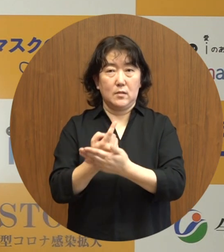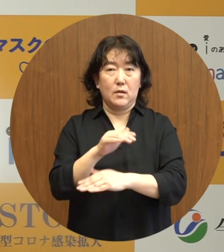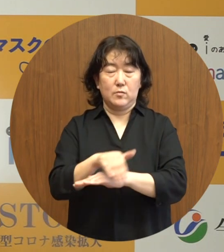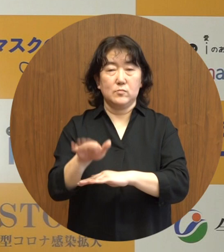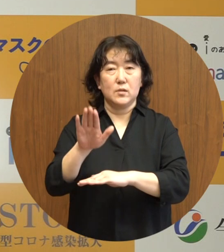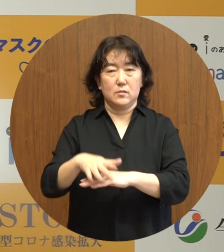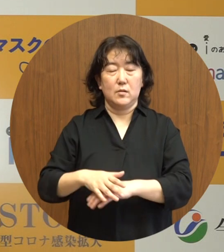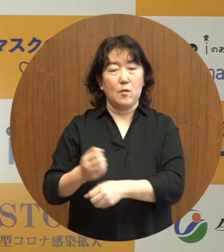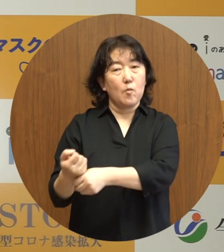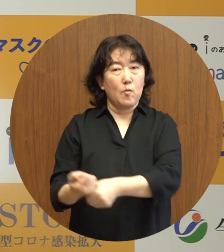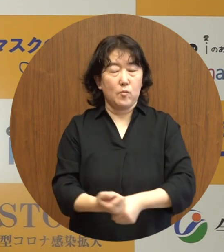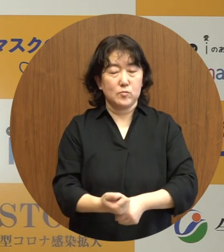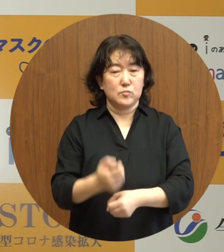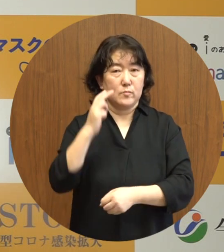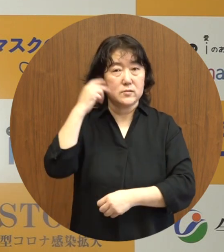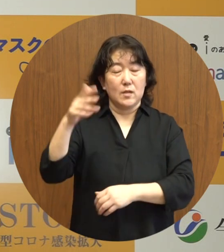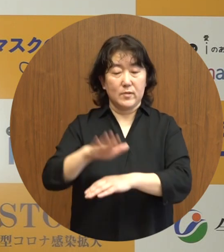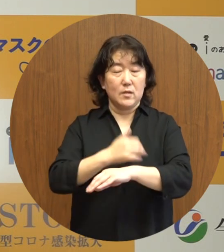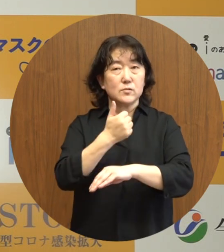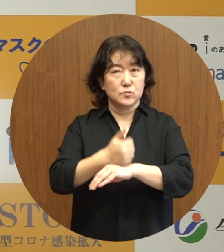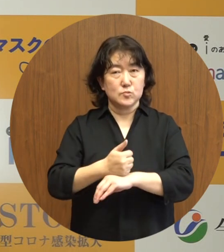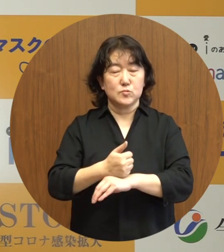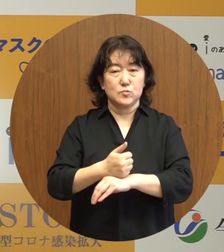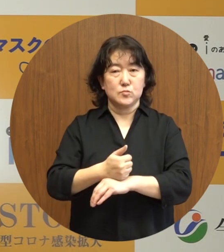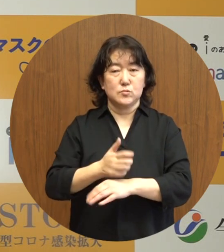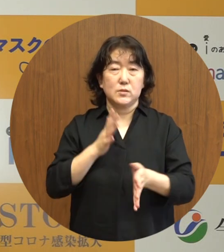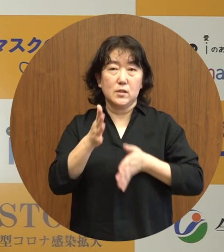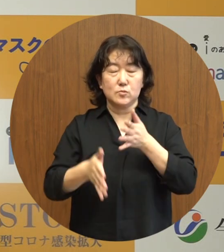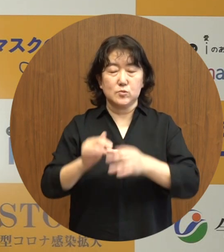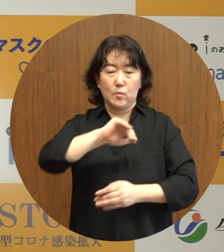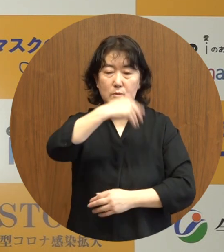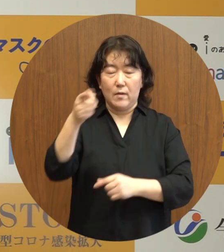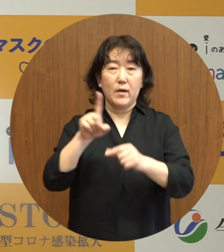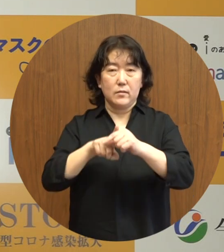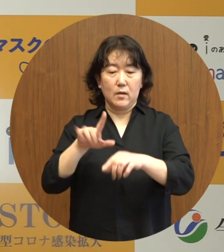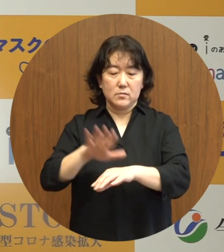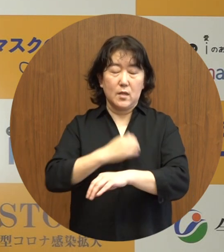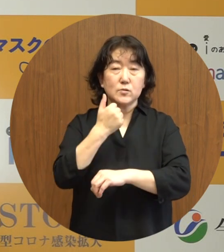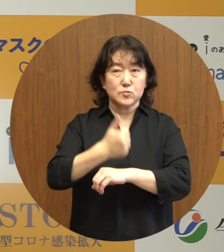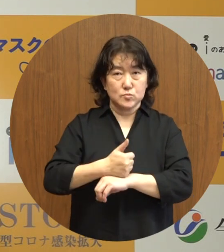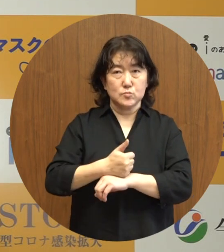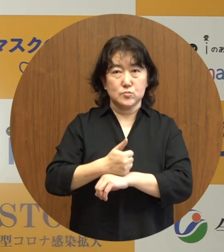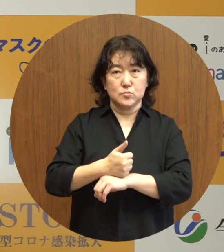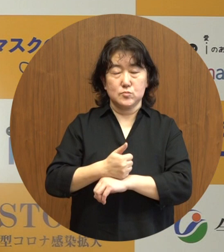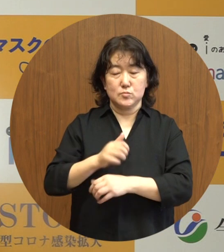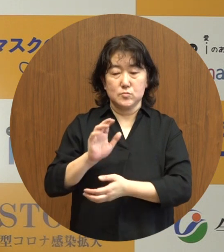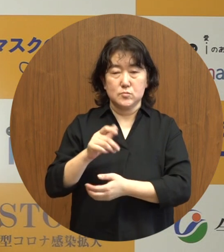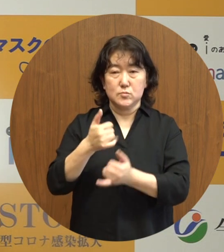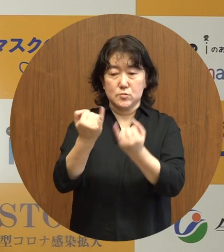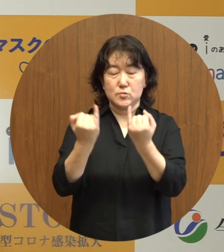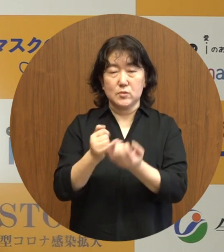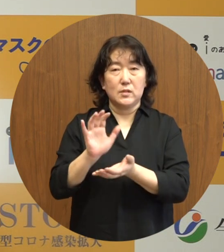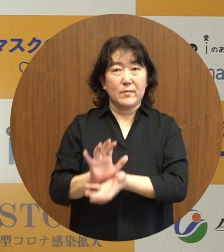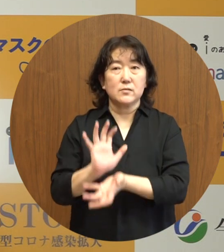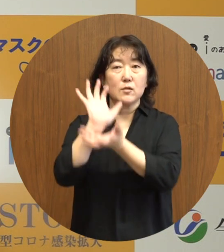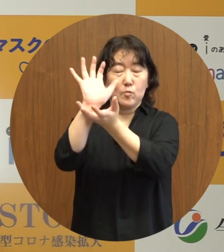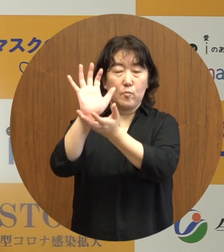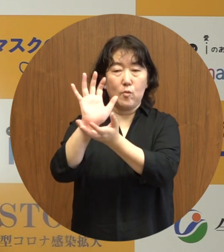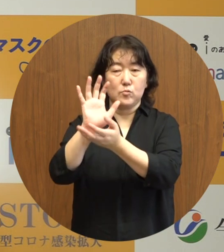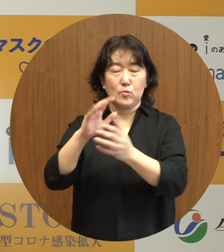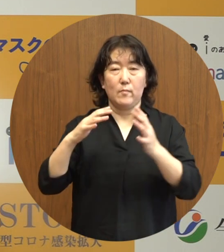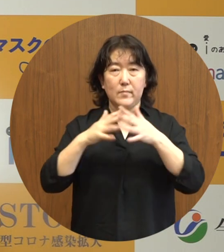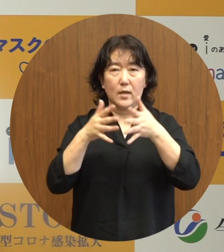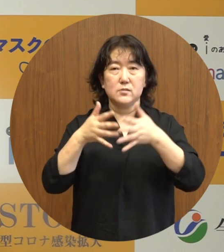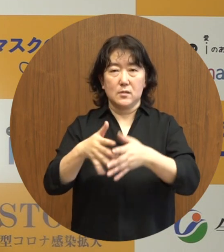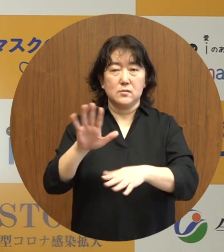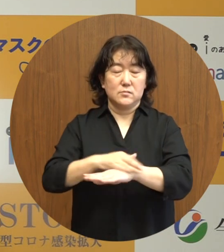山選手、陸上の山中選手、女子バスケットボールの宮崎選手、こうした選手の皆